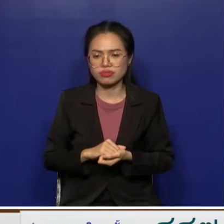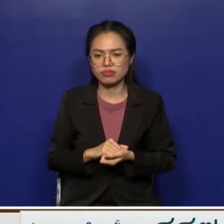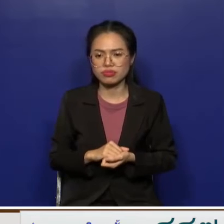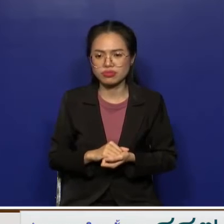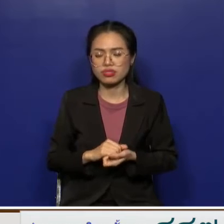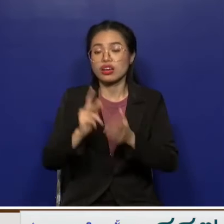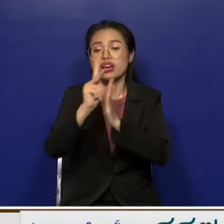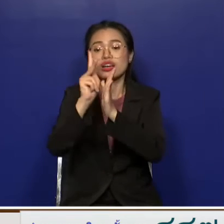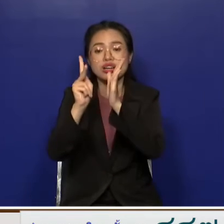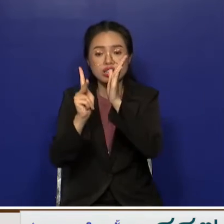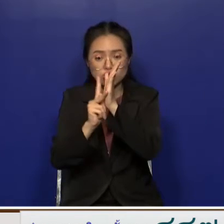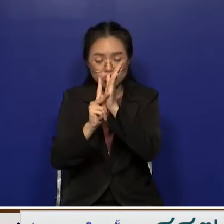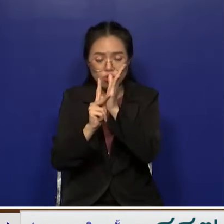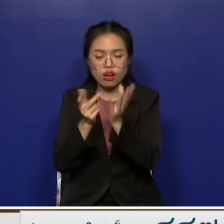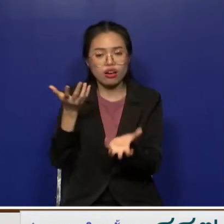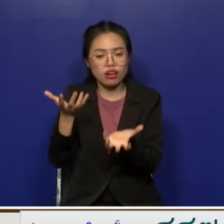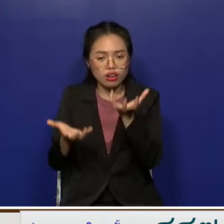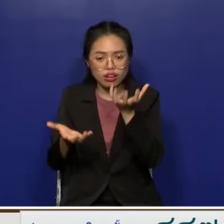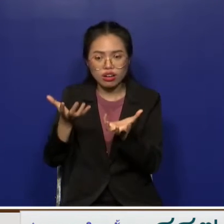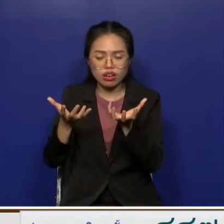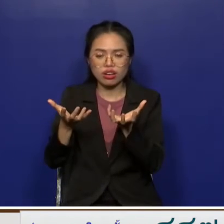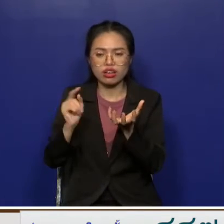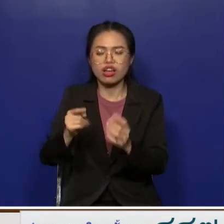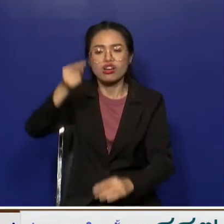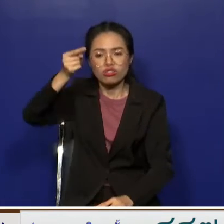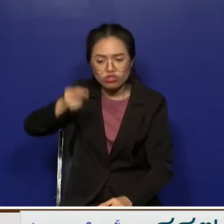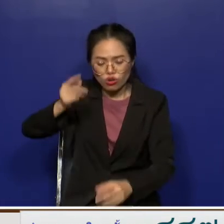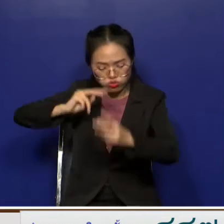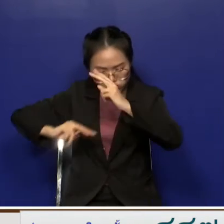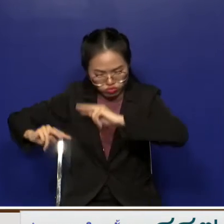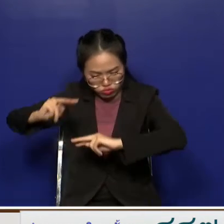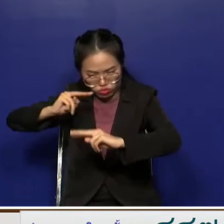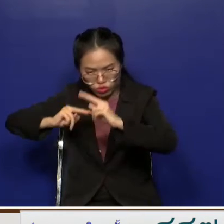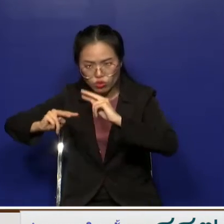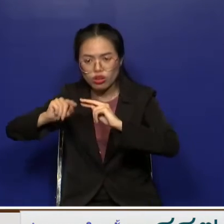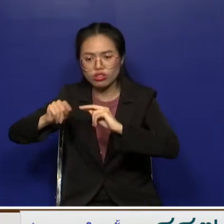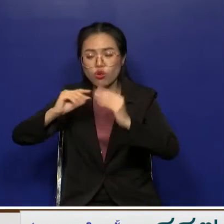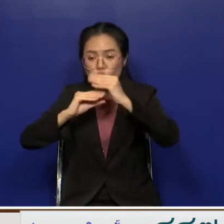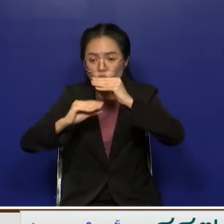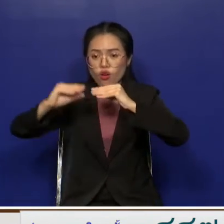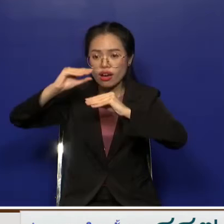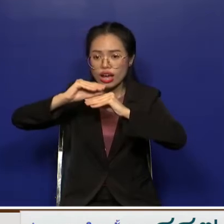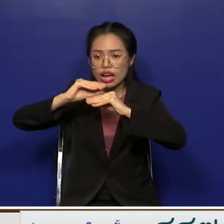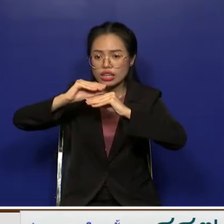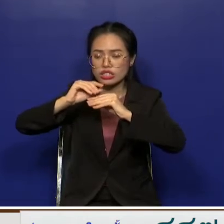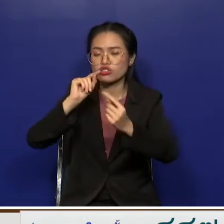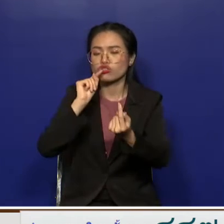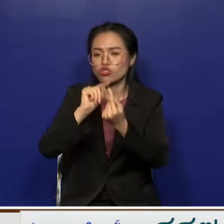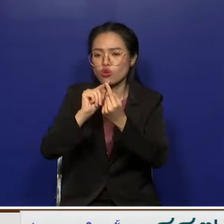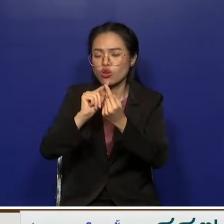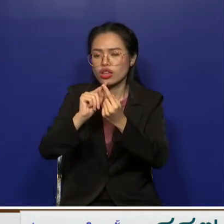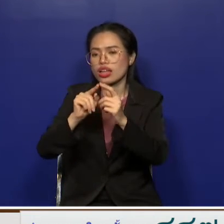กระทรวงยุติธรรมครับต้องเร่งการตรวจสอบโดยเฉพาะโครงการที่ตำบลบ้านพุ